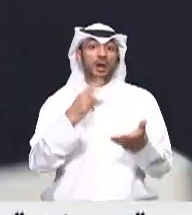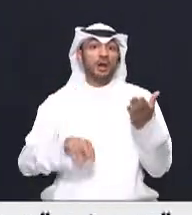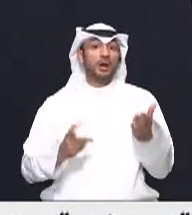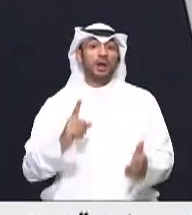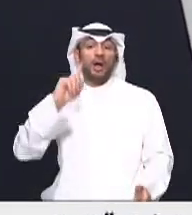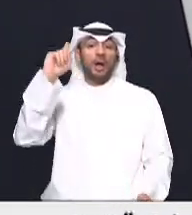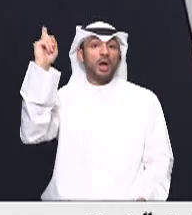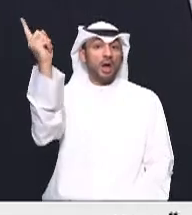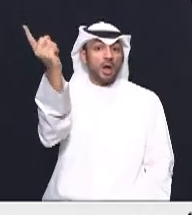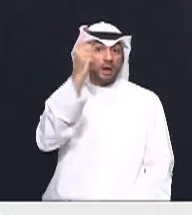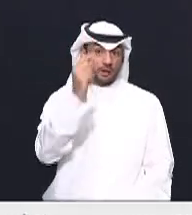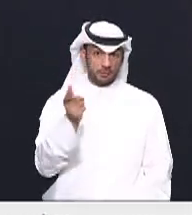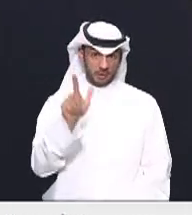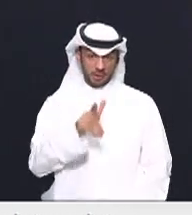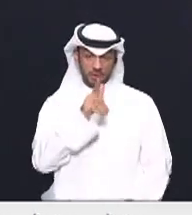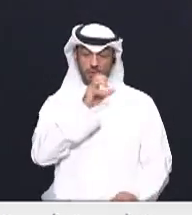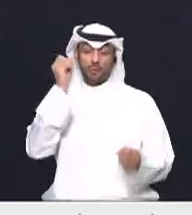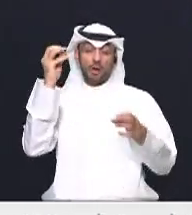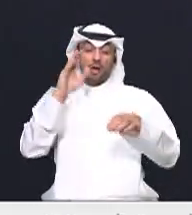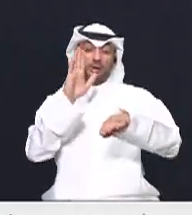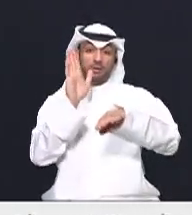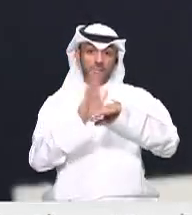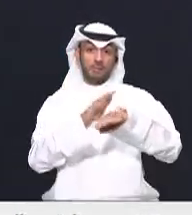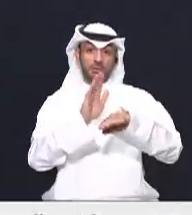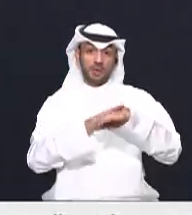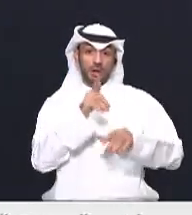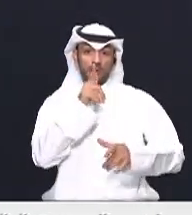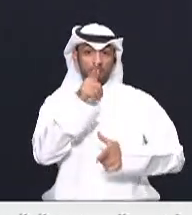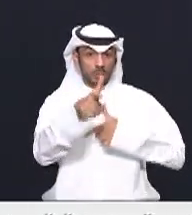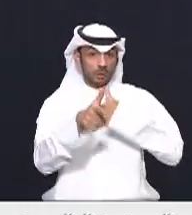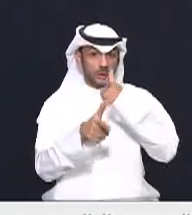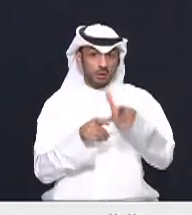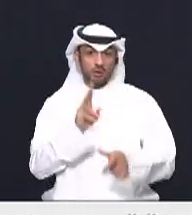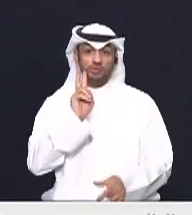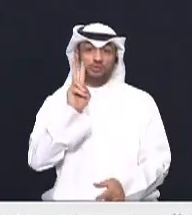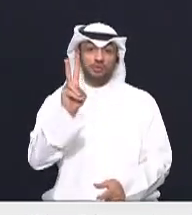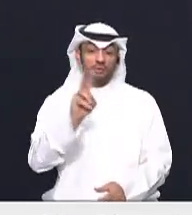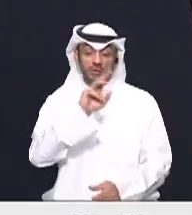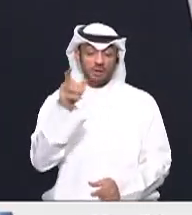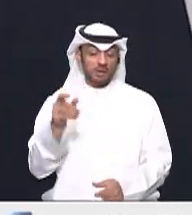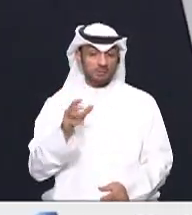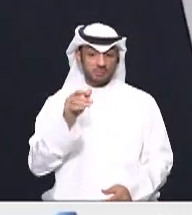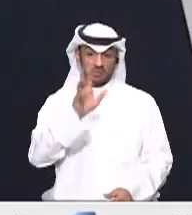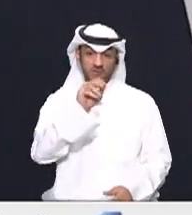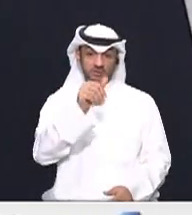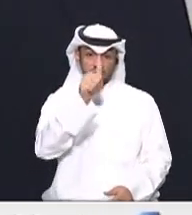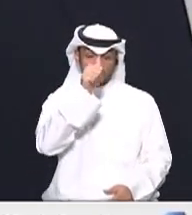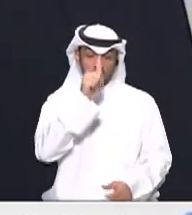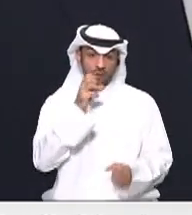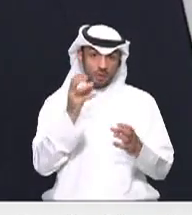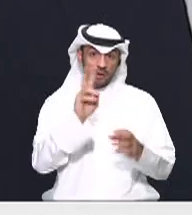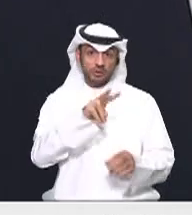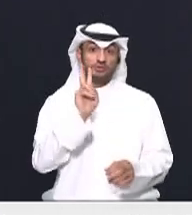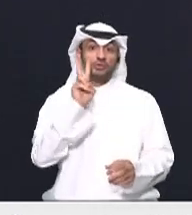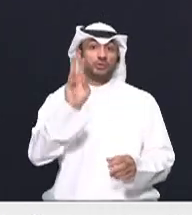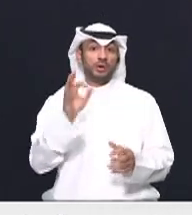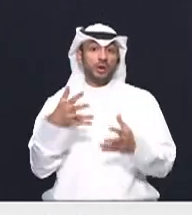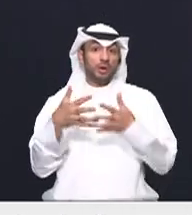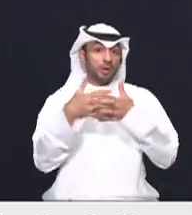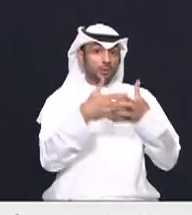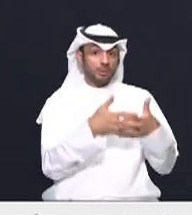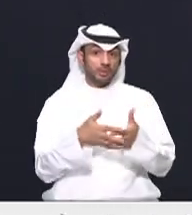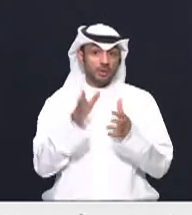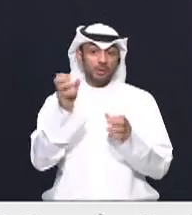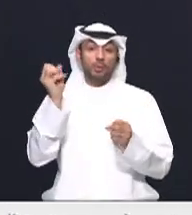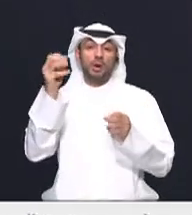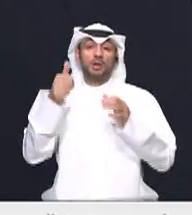الدول. المطالبات يعني تنم عن أنه لا يوجد رضا لشكل الأمم المتحدة بشكلها الحالي. العديد من